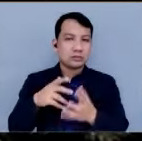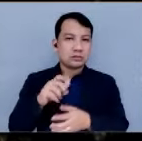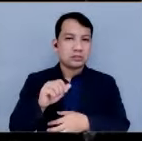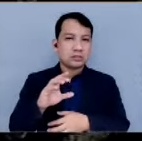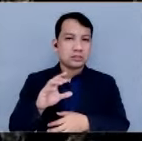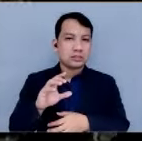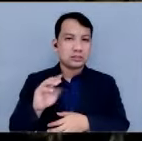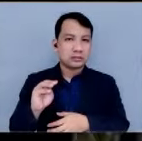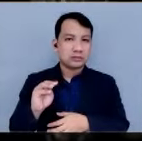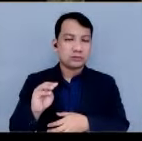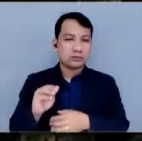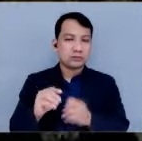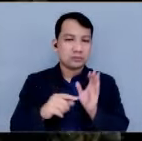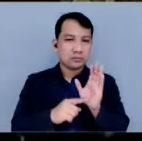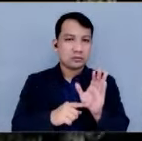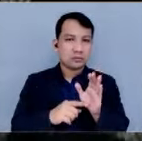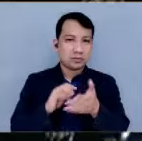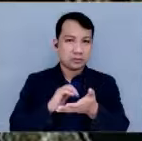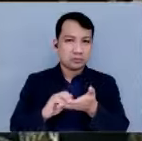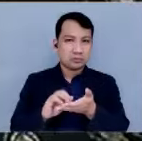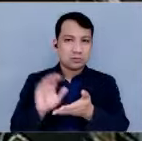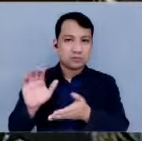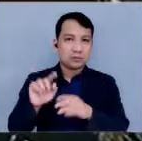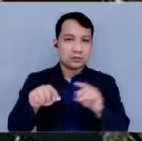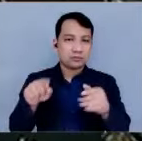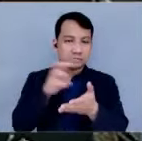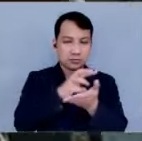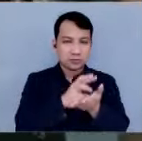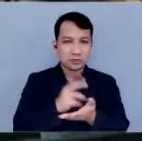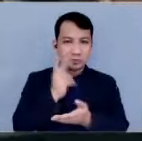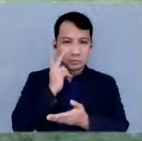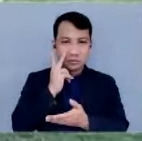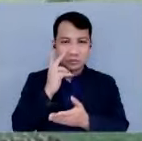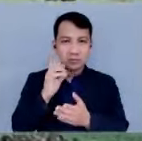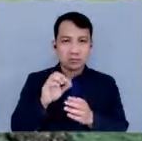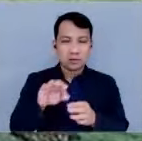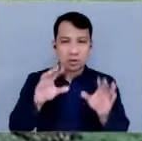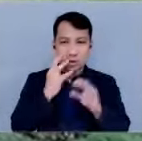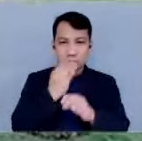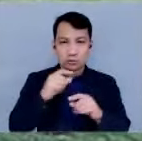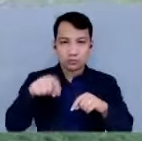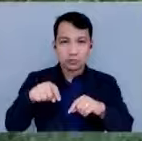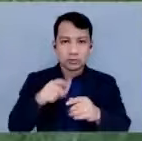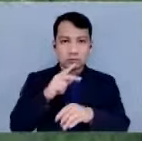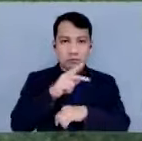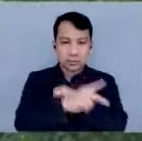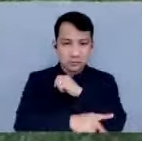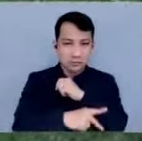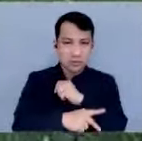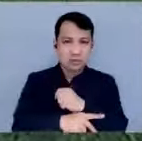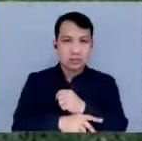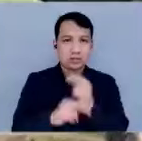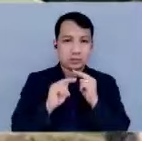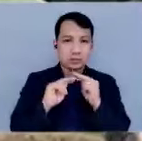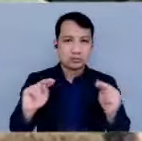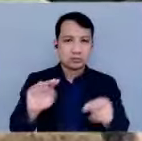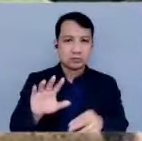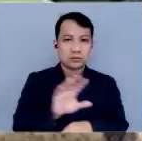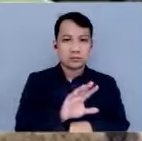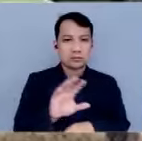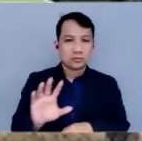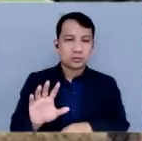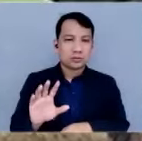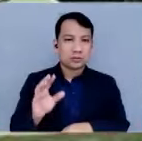Magmamock elections din ng COMELEC sa iba't ibang bahagi ng bansa para makita ang mga pangangailangan ng mga probinsya. Nagbabalita mula sa